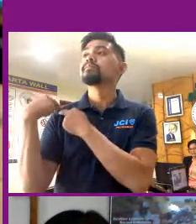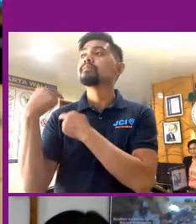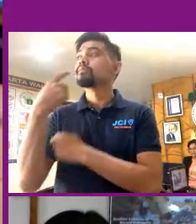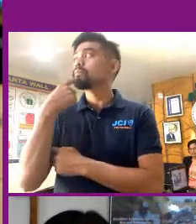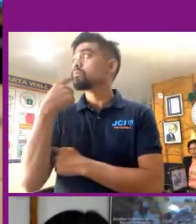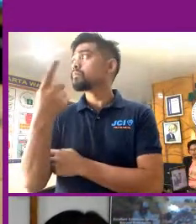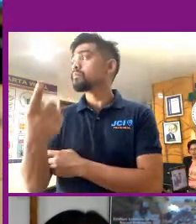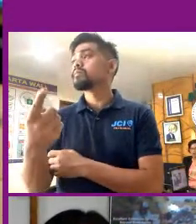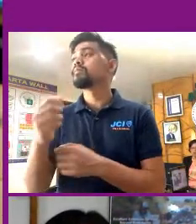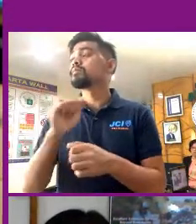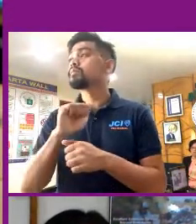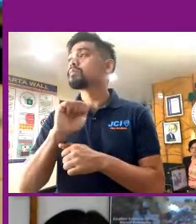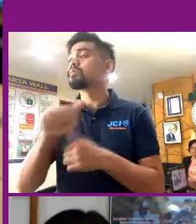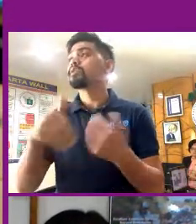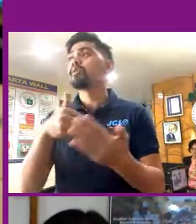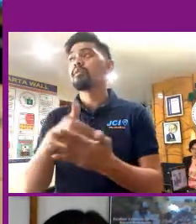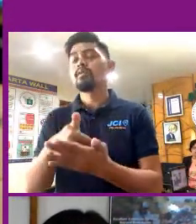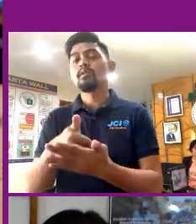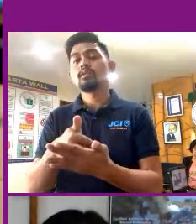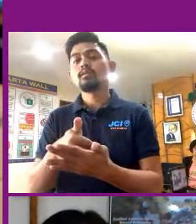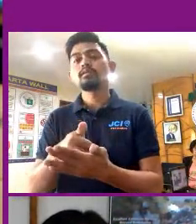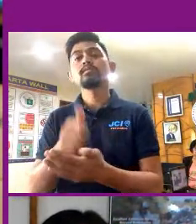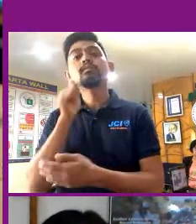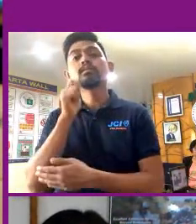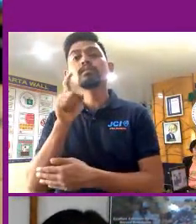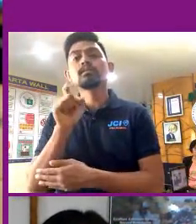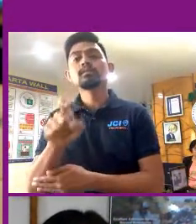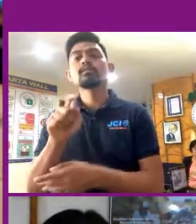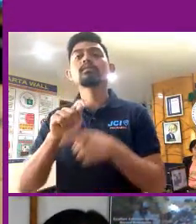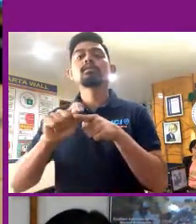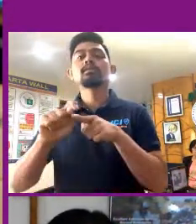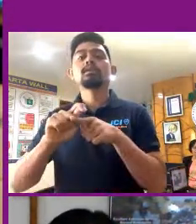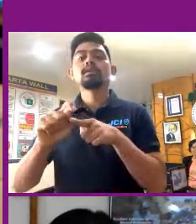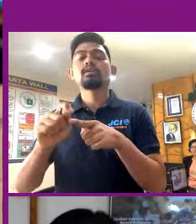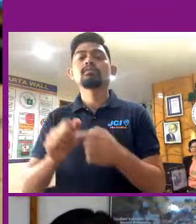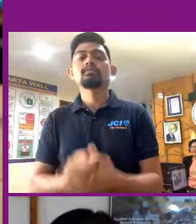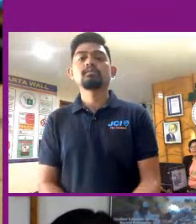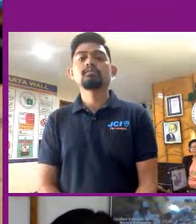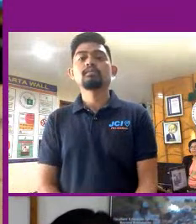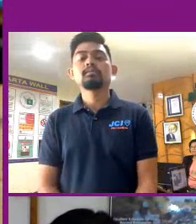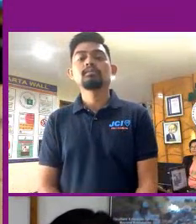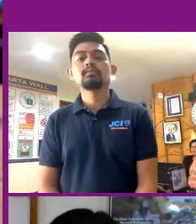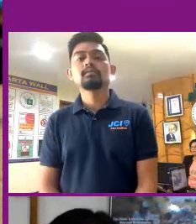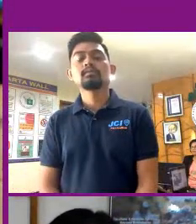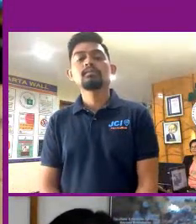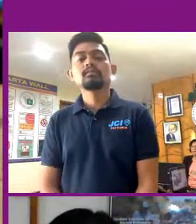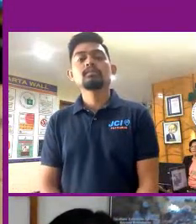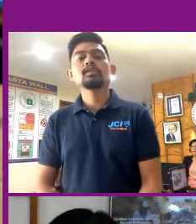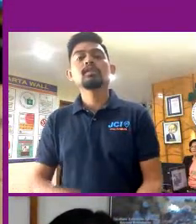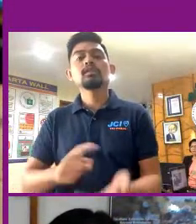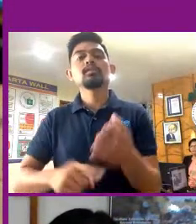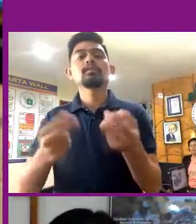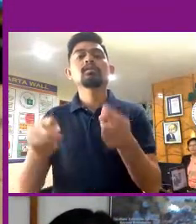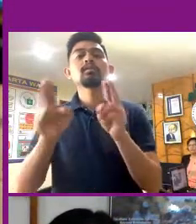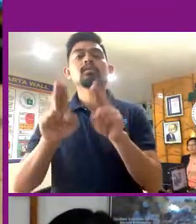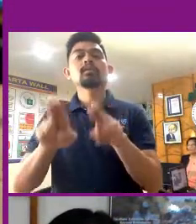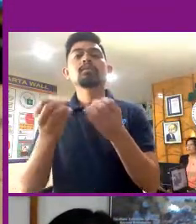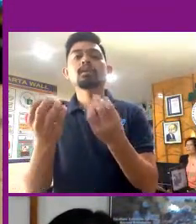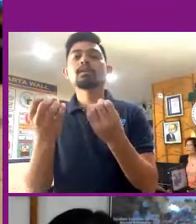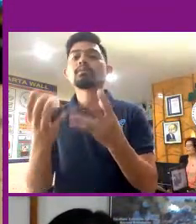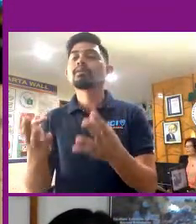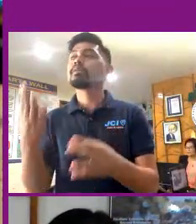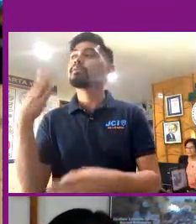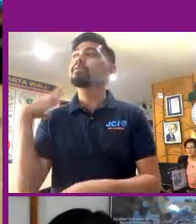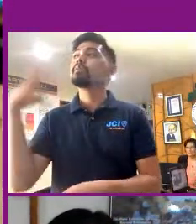says na all should be trained. Ang nangyayari kasi sa mga trainees, marami na kaming na-train